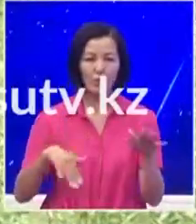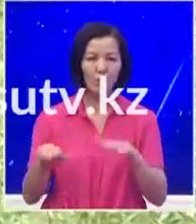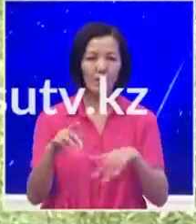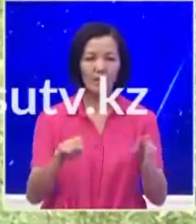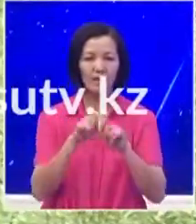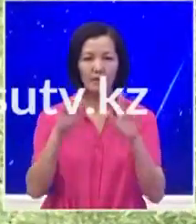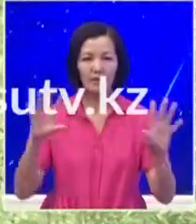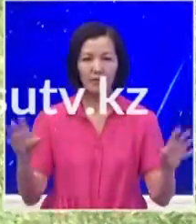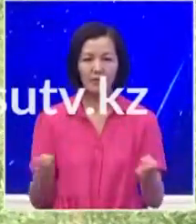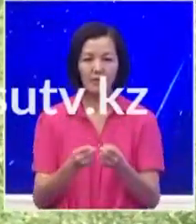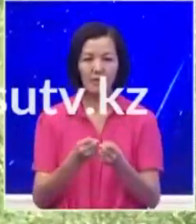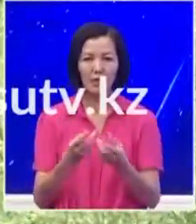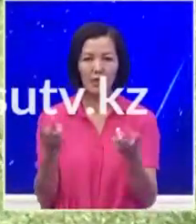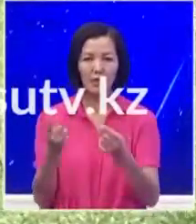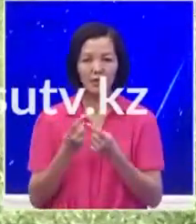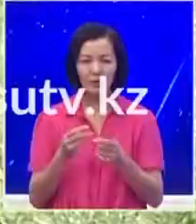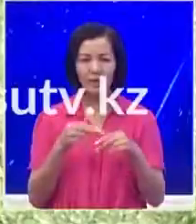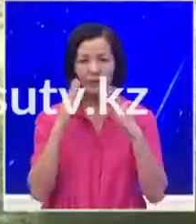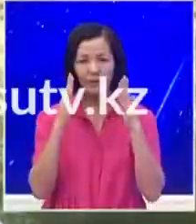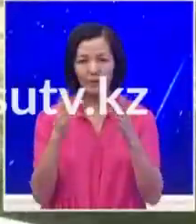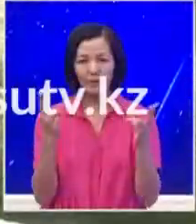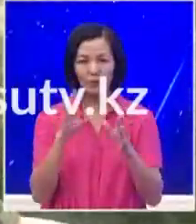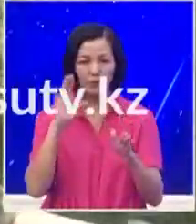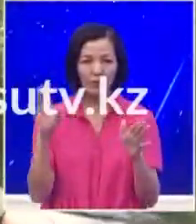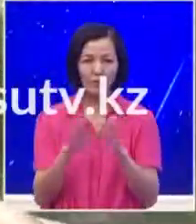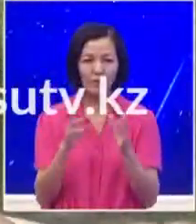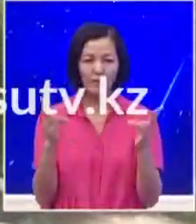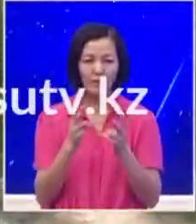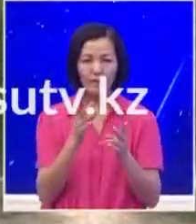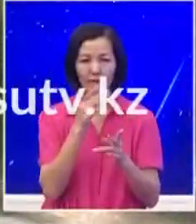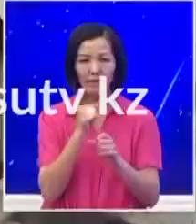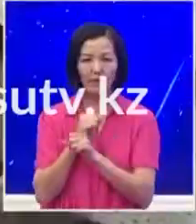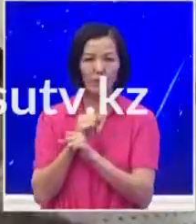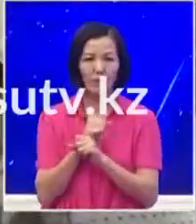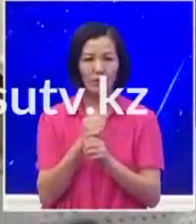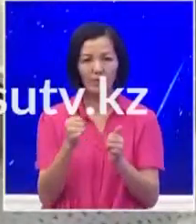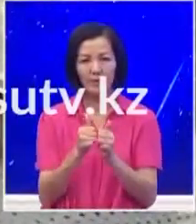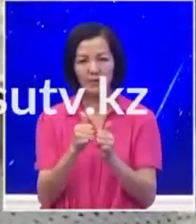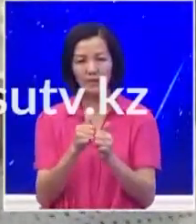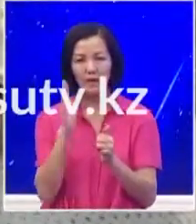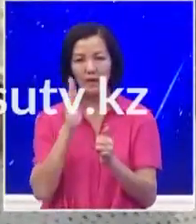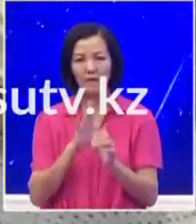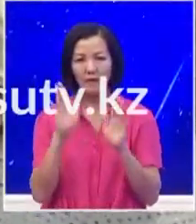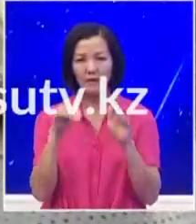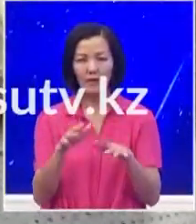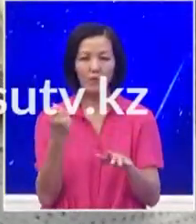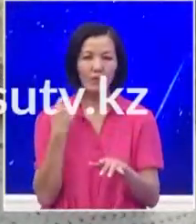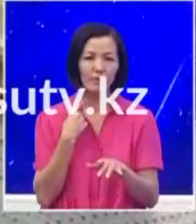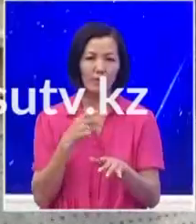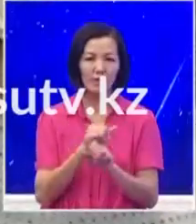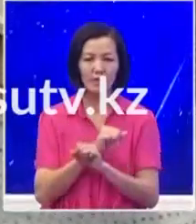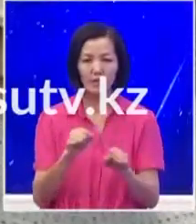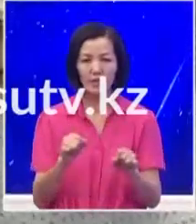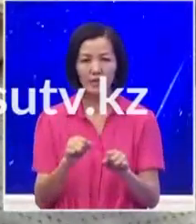сезона спасатели призывают граждан соблюдать все правила безопасности во время отдыха вблизи водоемов, не распивать спиртные напитки